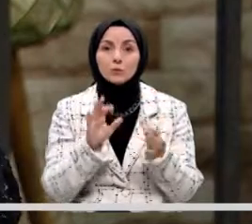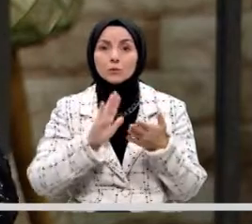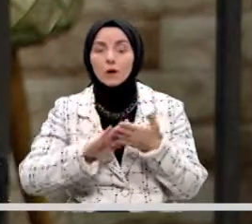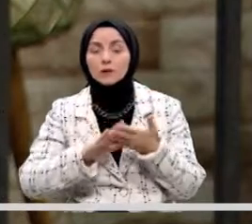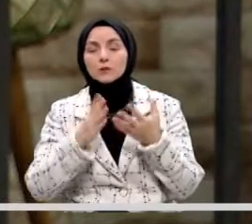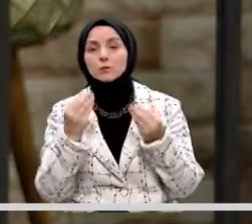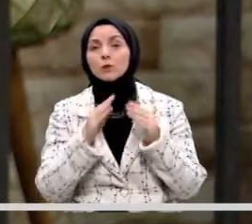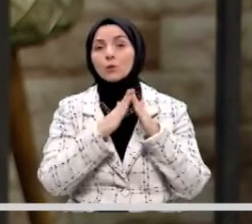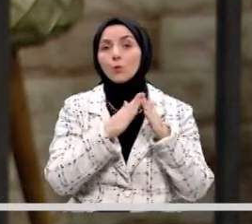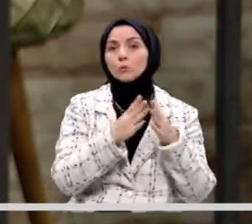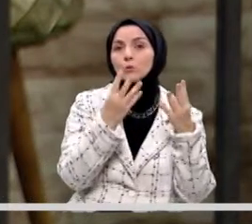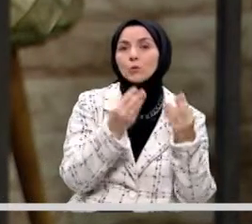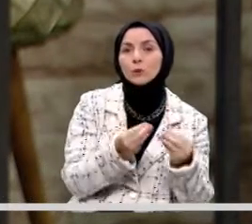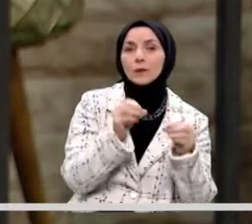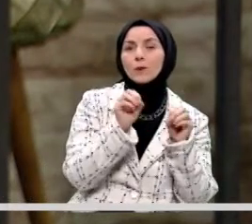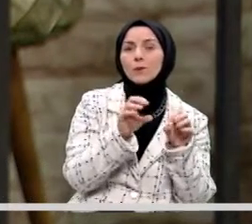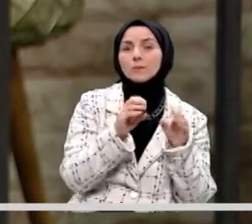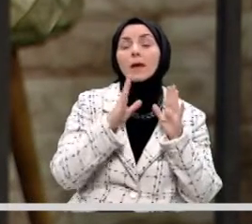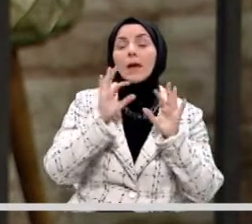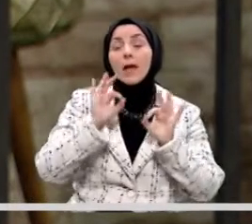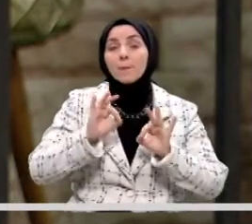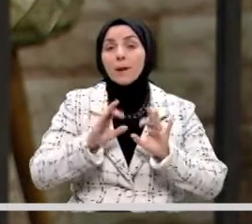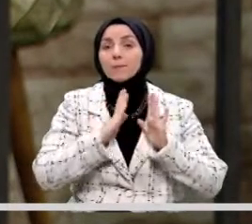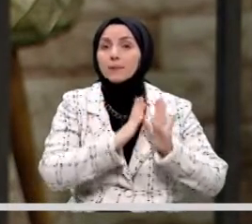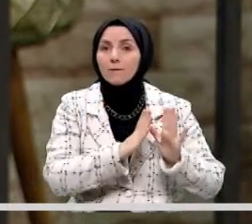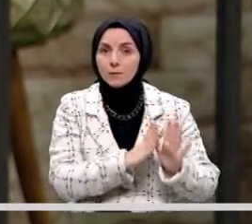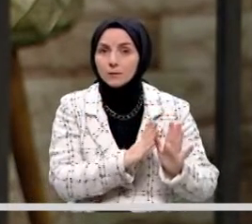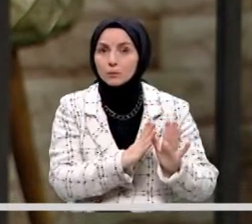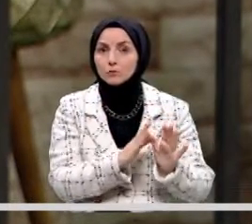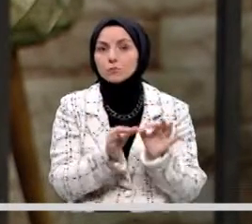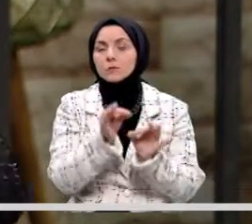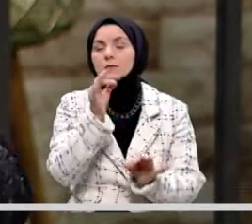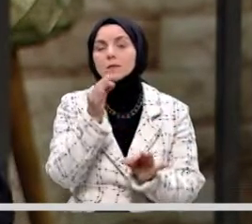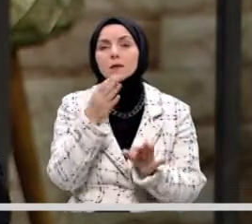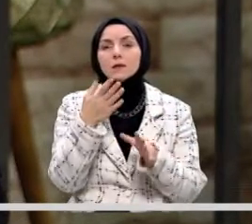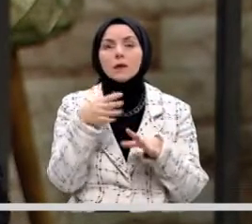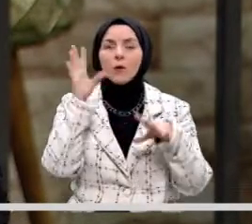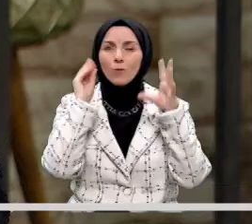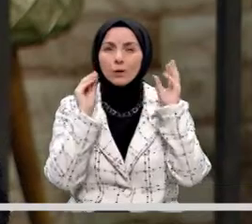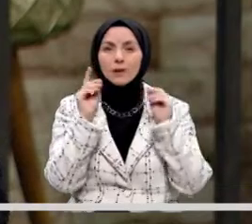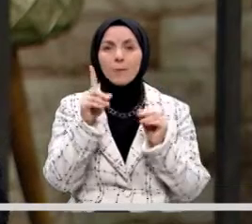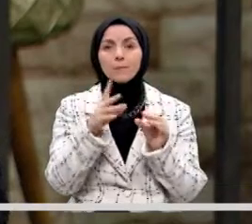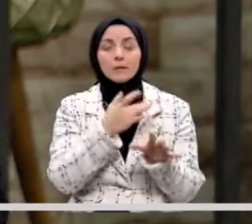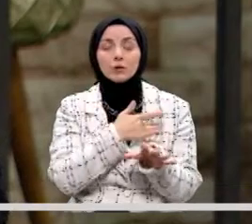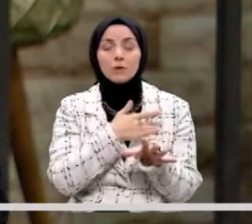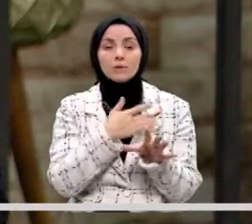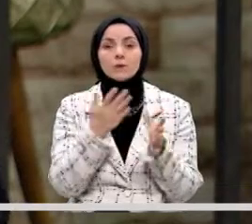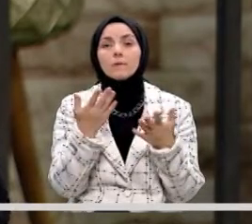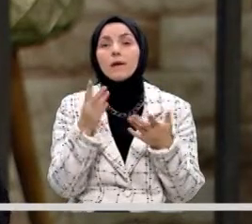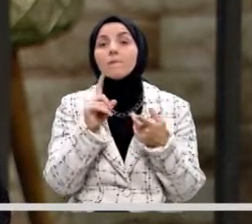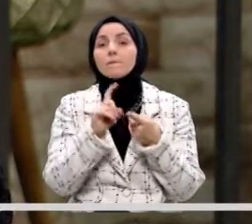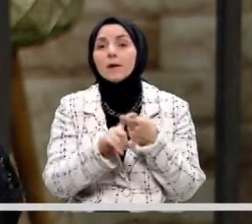öğretici oluyoruz o zaman Demek ki aslında insan öğrenen bir varlık ve öğrenmek zorunda çünkü hem kendi ihtiyaçlarını karşılaması gerekiyor